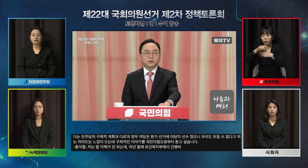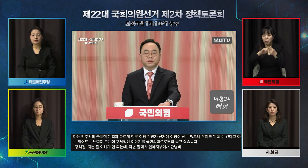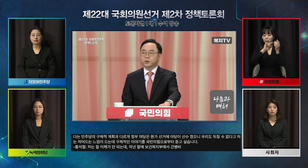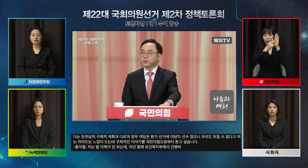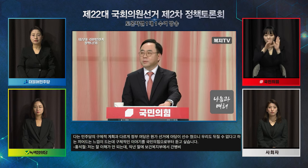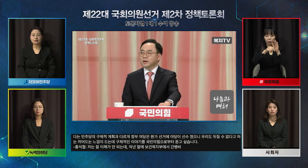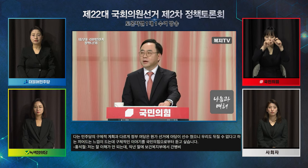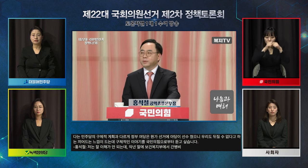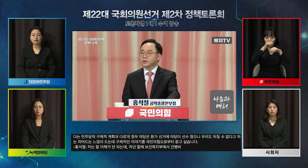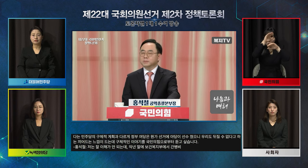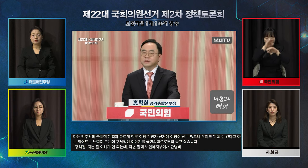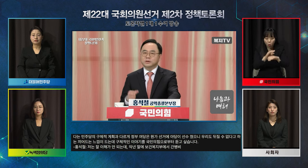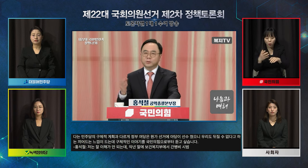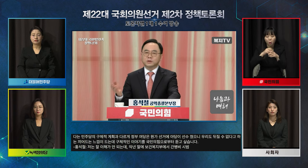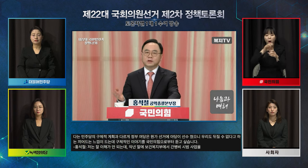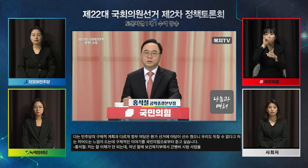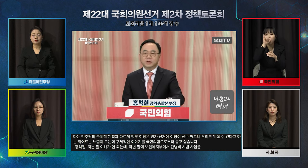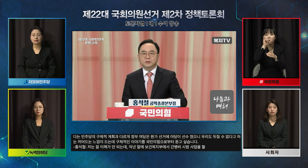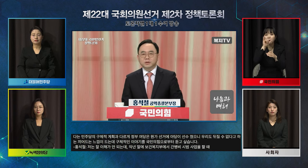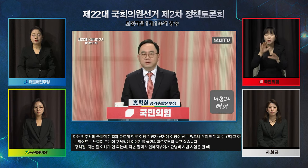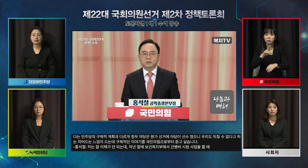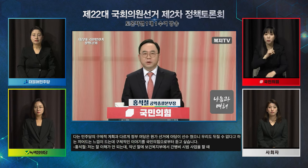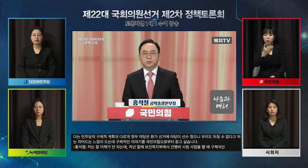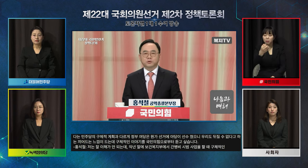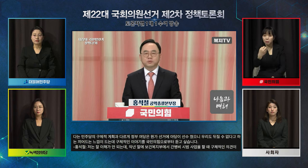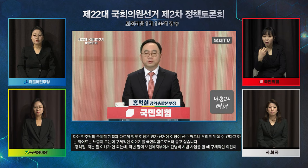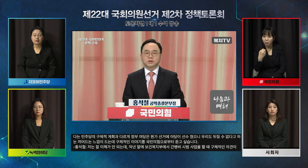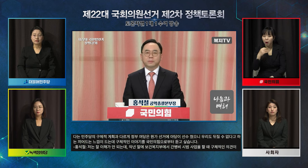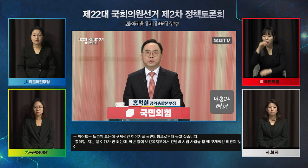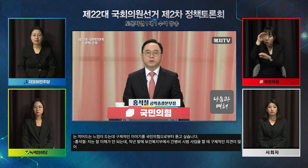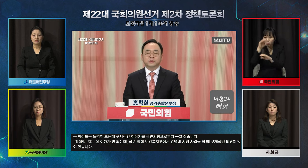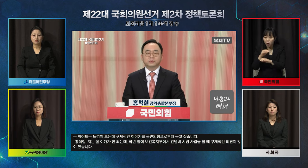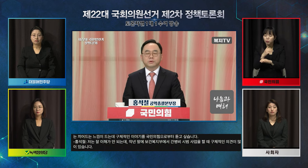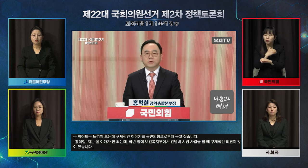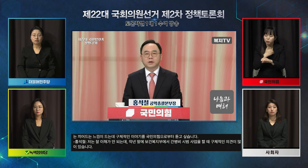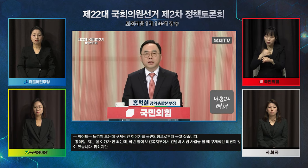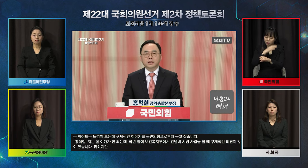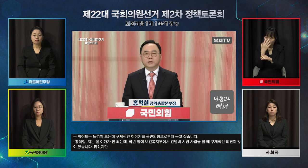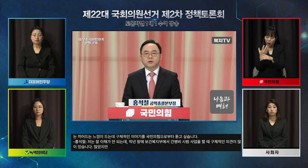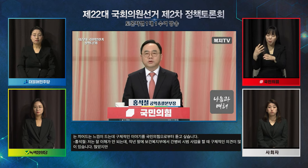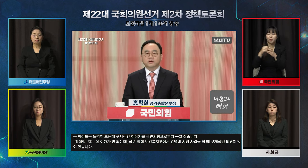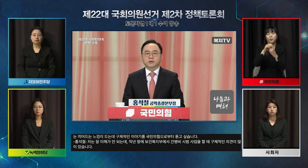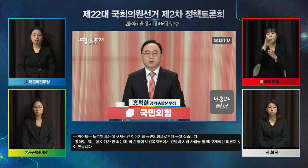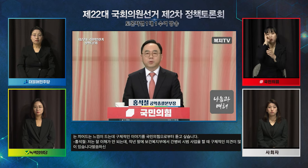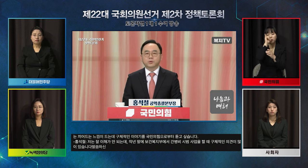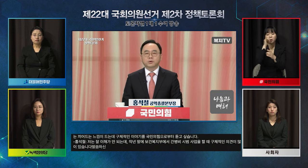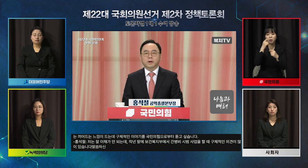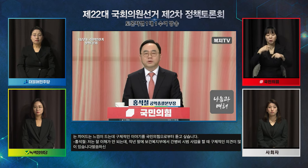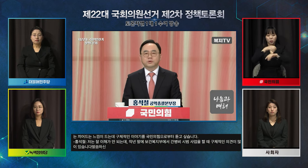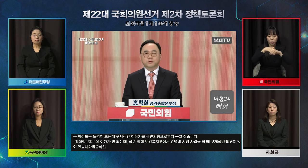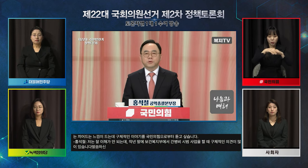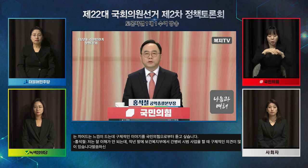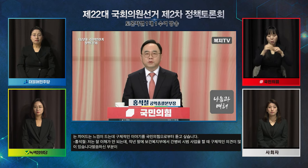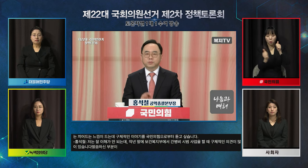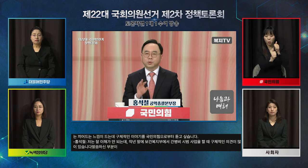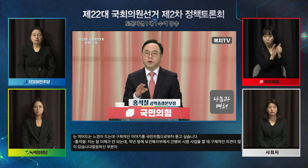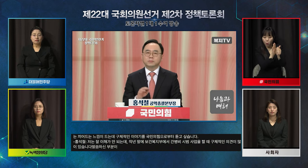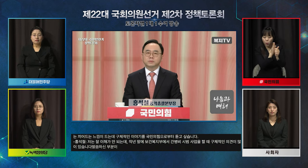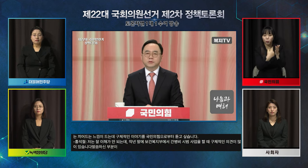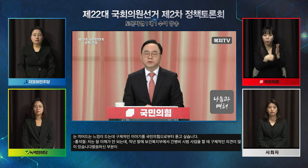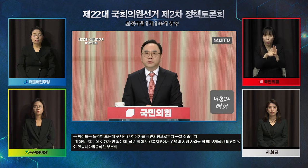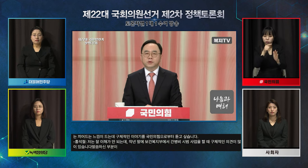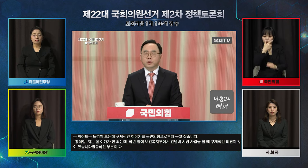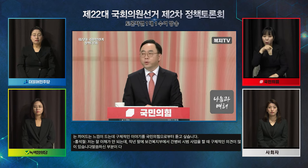구체적인 내용들이 많이 담겨 있습니다. 지금 의원님께서 말씀하신 그런 내용들이 충분히 담겨 있었고요. 그런 정책과 보조를 맞추기 위해서